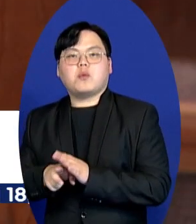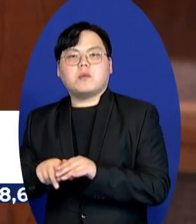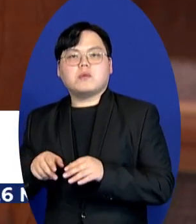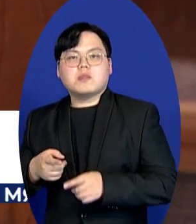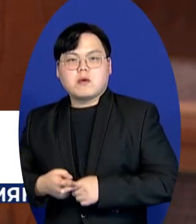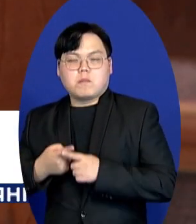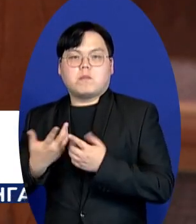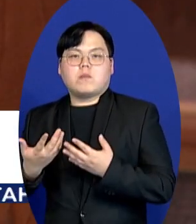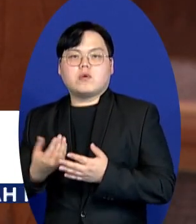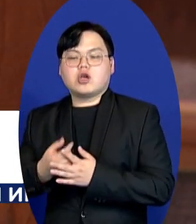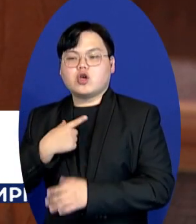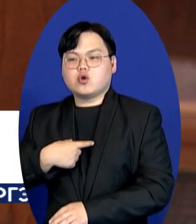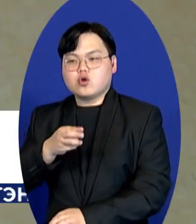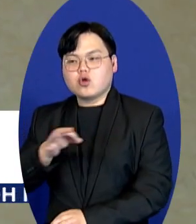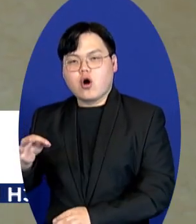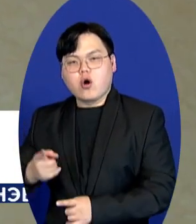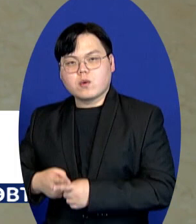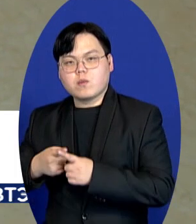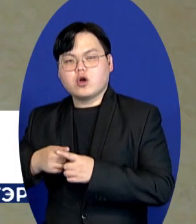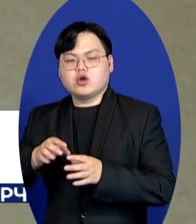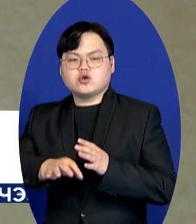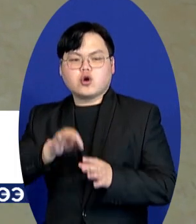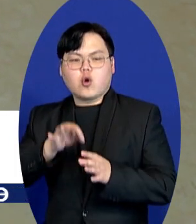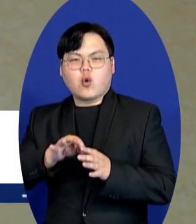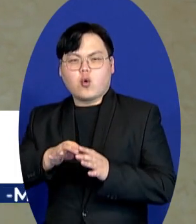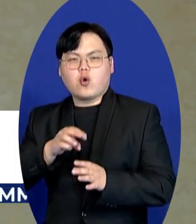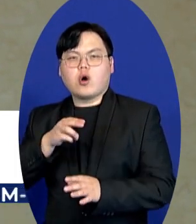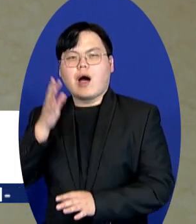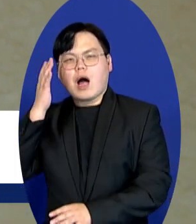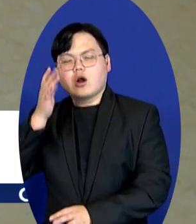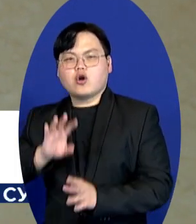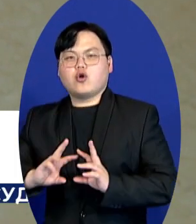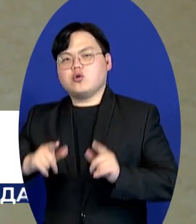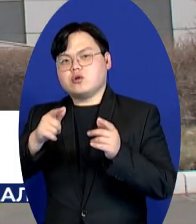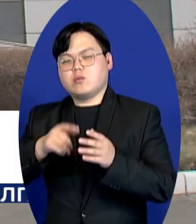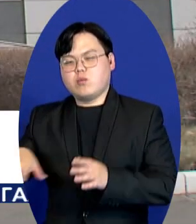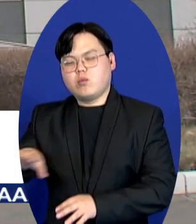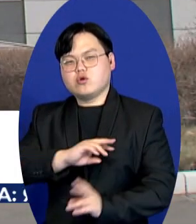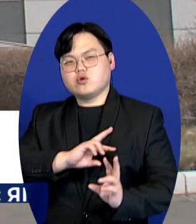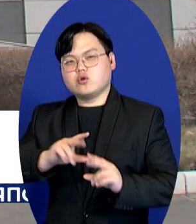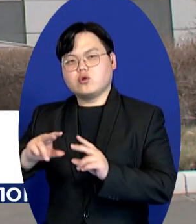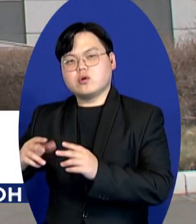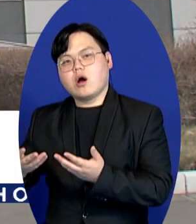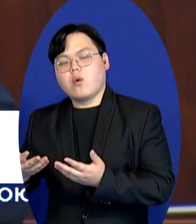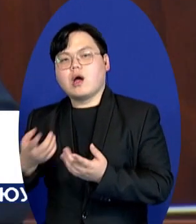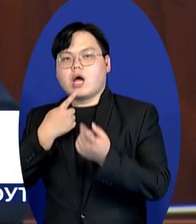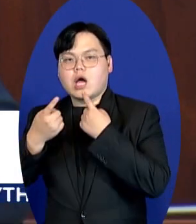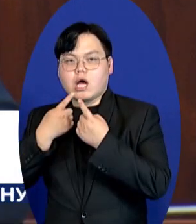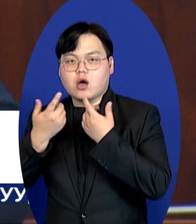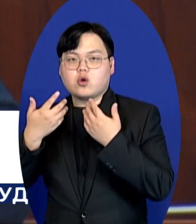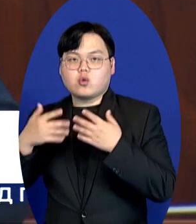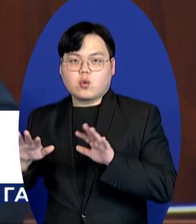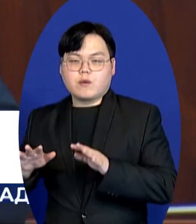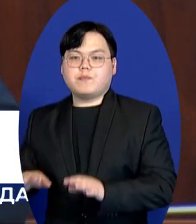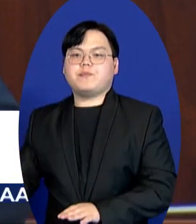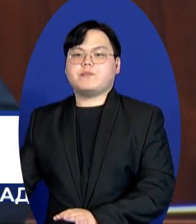гишүүдийн тоог нэмэх, сонгуулийн тогтолцоог өөрчлөх асуудлыг цогцоор нь шийдвэрлэх шаардлагатай эсэх талаар хөндлөө. Олон улсын